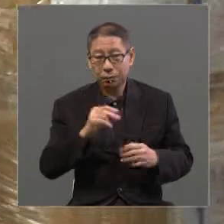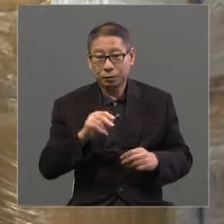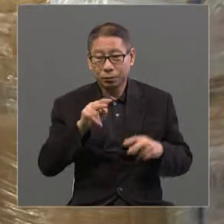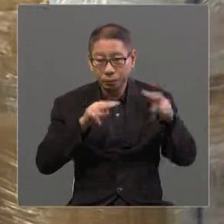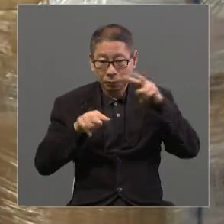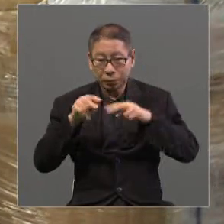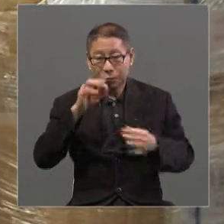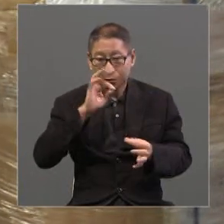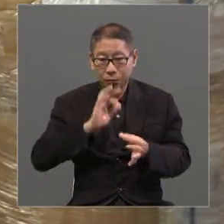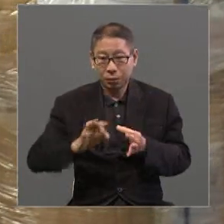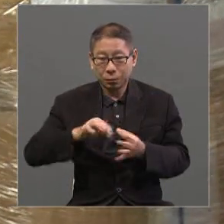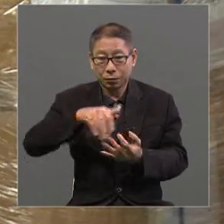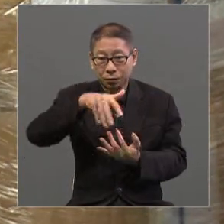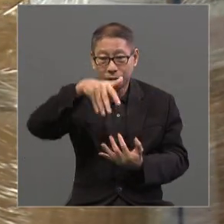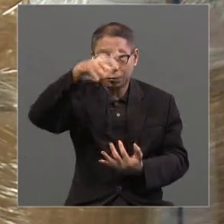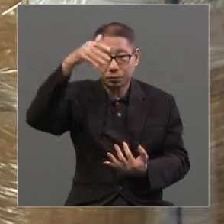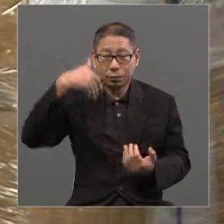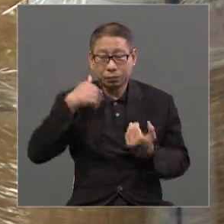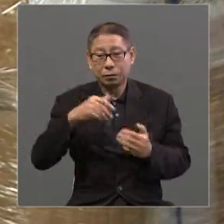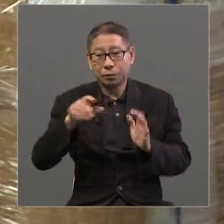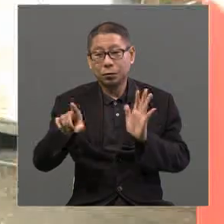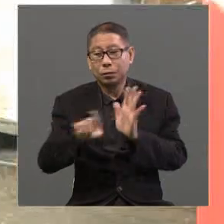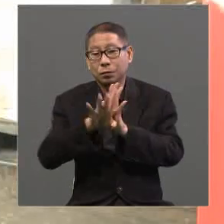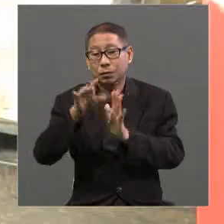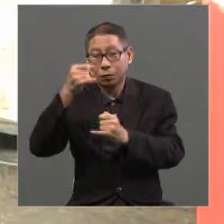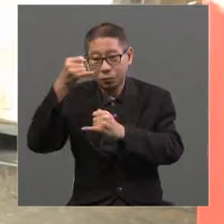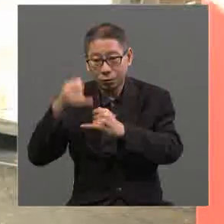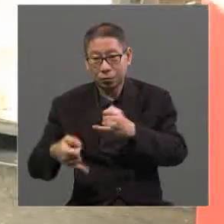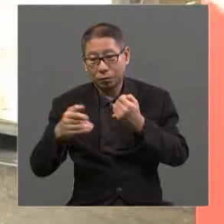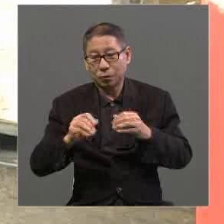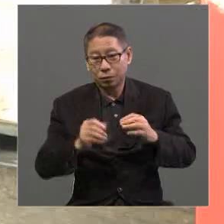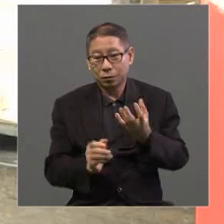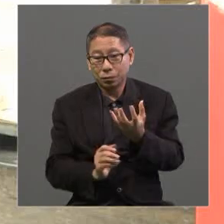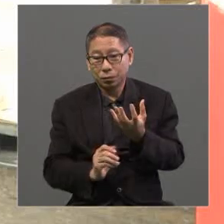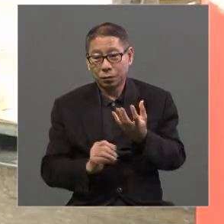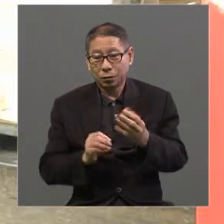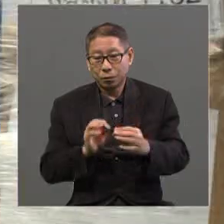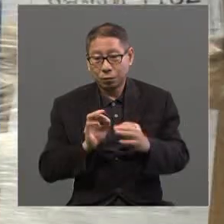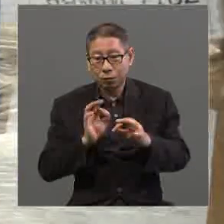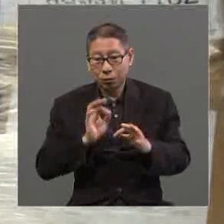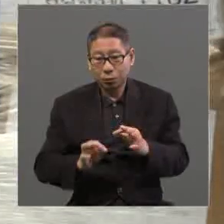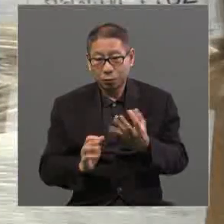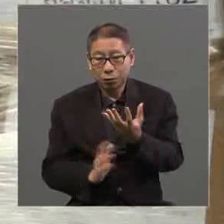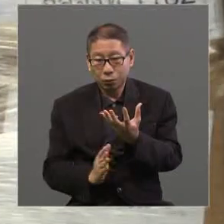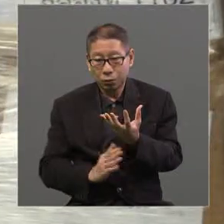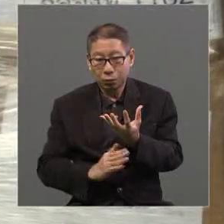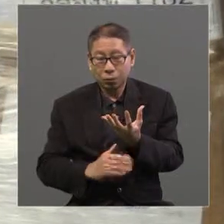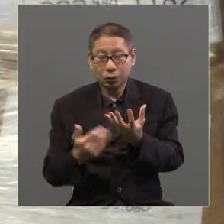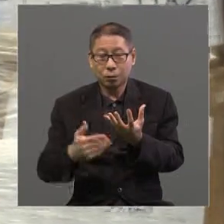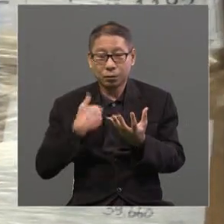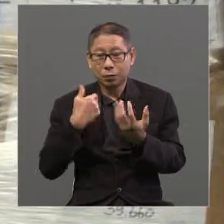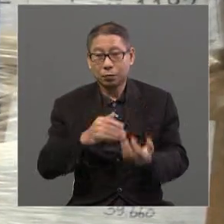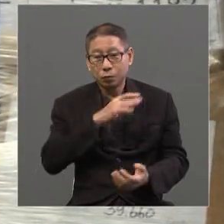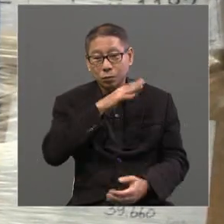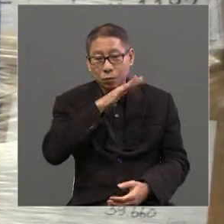ยนี่ค่ะอันนี้เฉพาะที่คดีถึงที่สุดแล้วนะเตาเผาขยะที่ใช้เนี่ยนะคะเป็นเตาเผาขยะอันตรายขยะอุตส